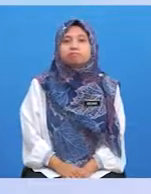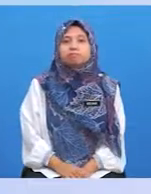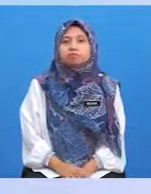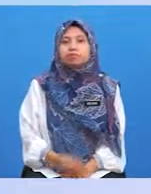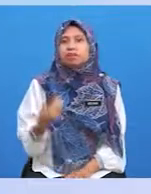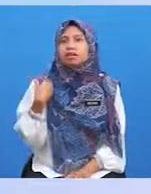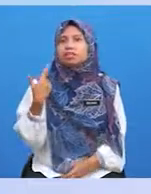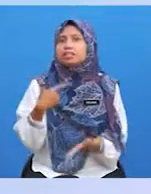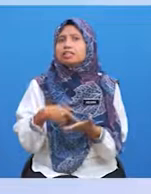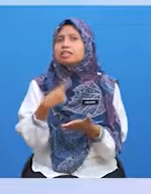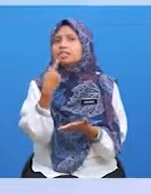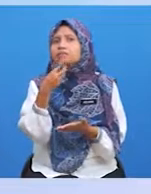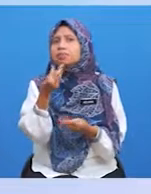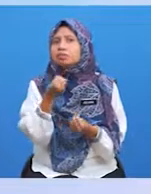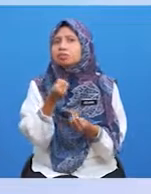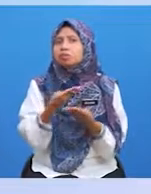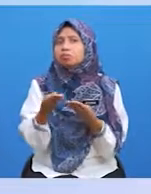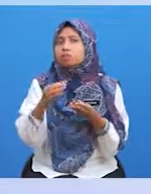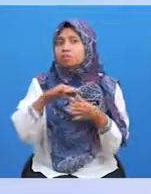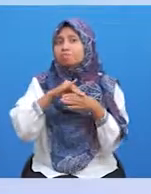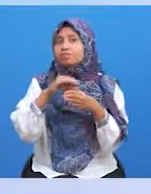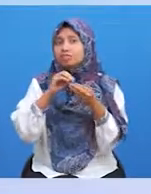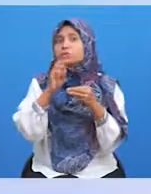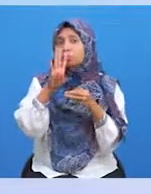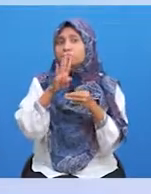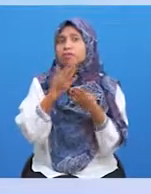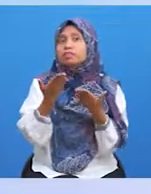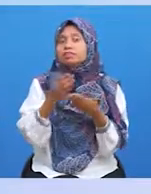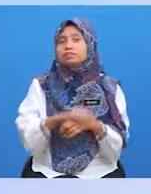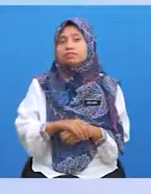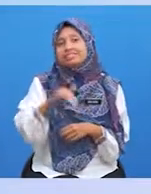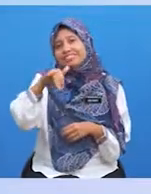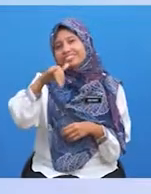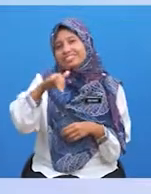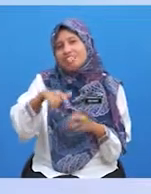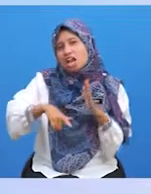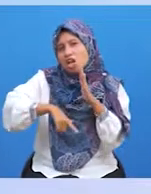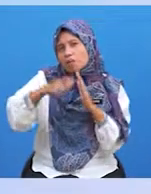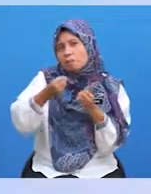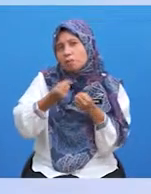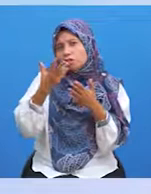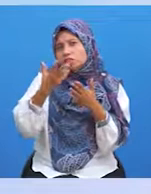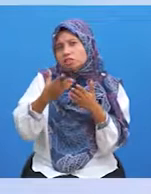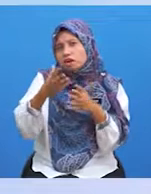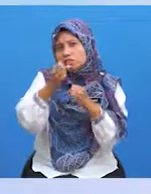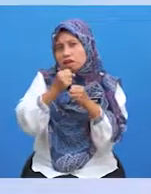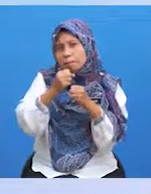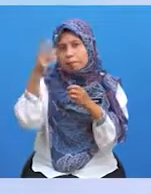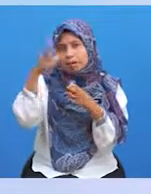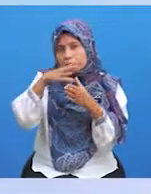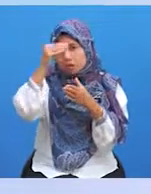Ada sesiapa yang ingin memberi isi yang keempat? Ya, lebih banyak memperoleh